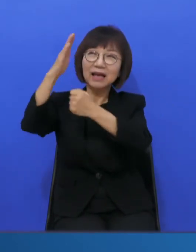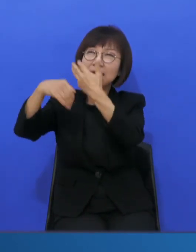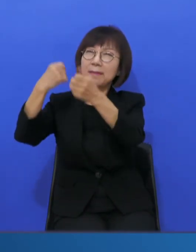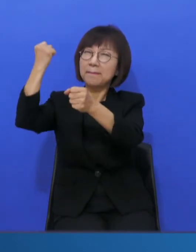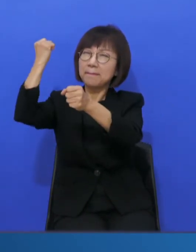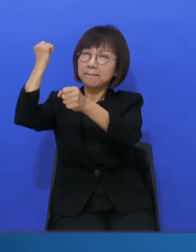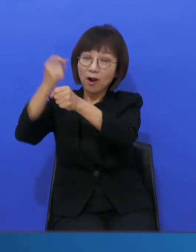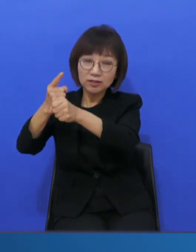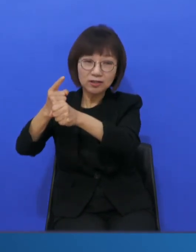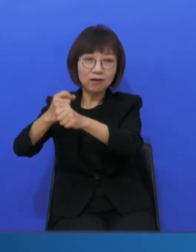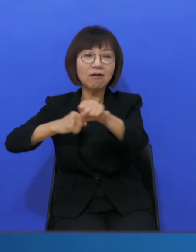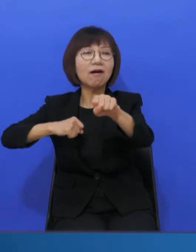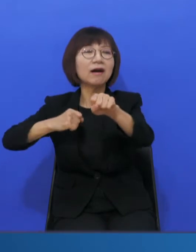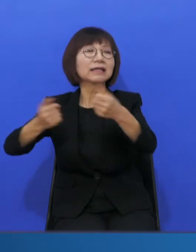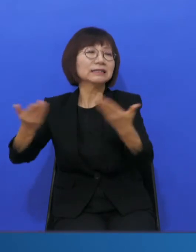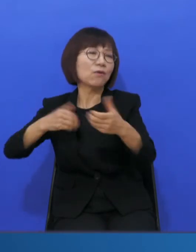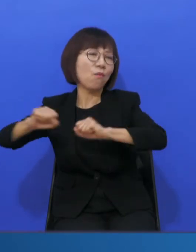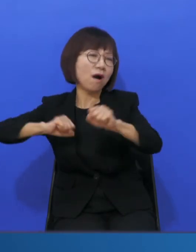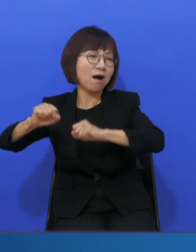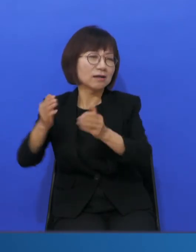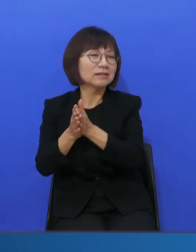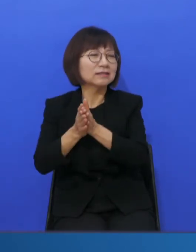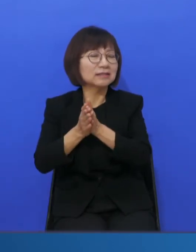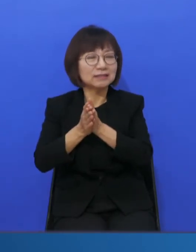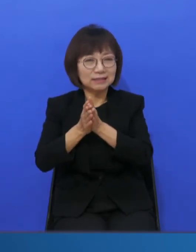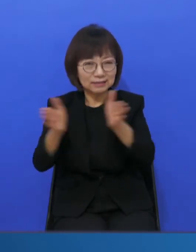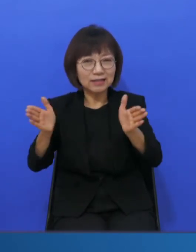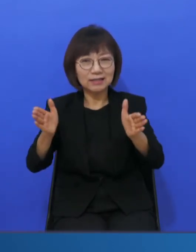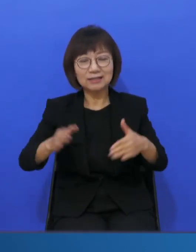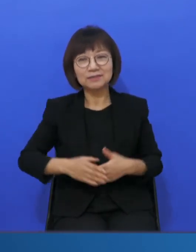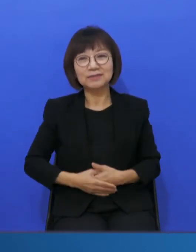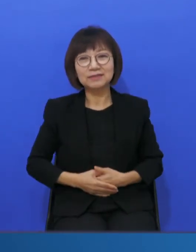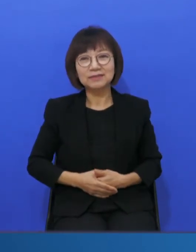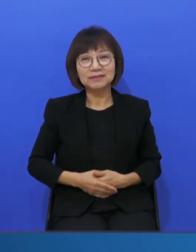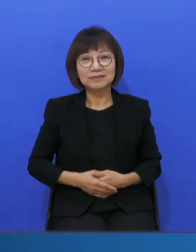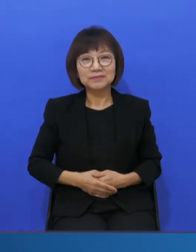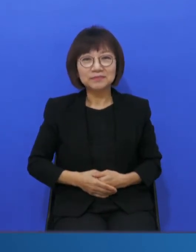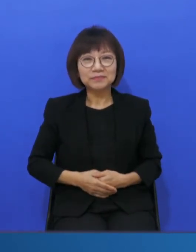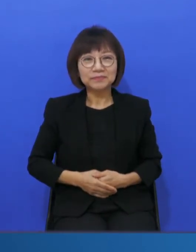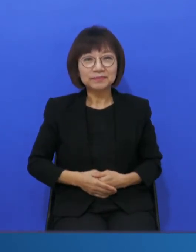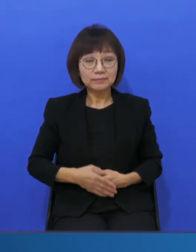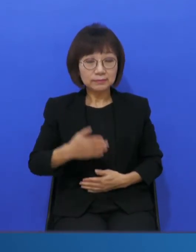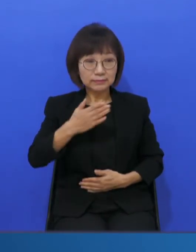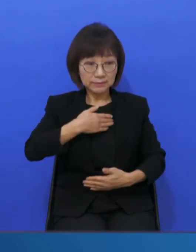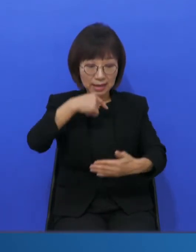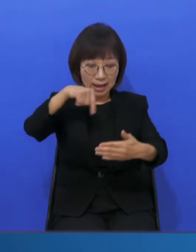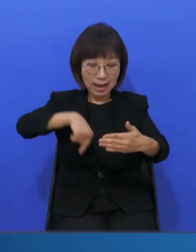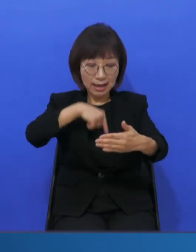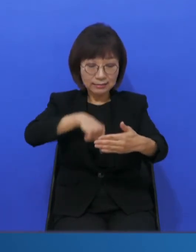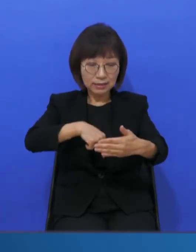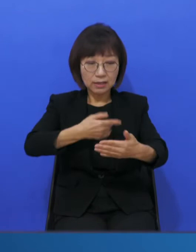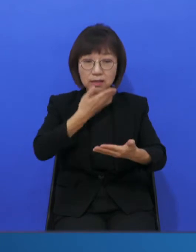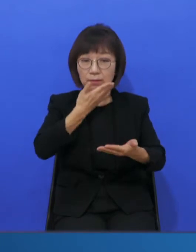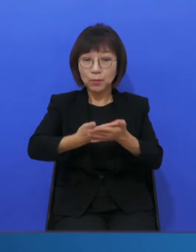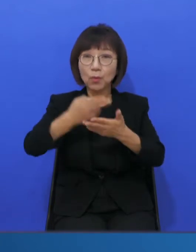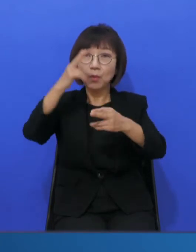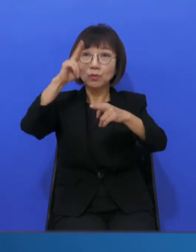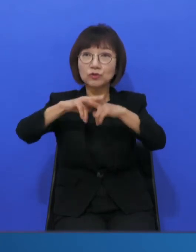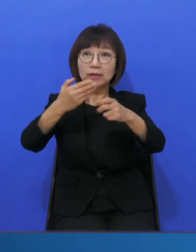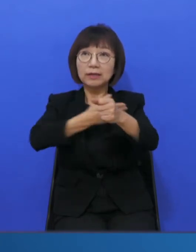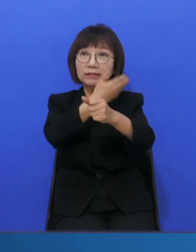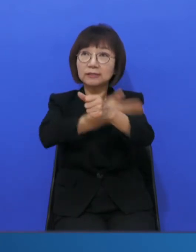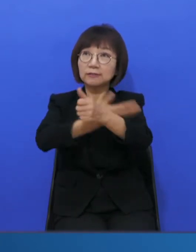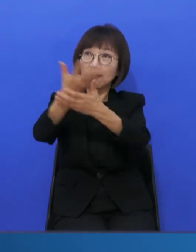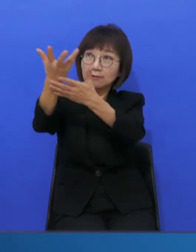very day that you started to pray on your knees, God will do His work. 여러분 속에 보좌의 능력이 임하는 그 능력으로